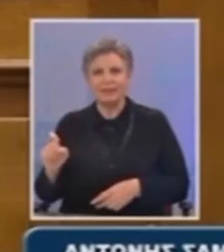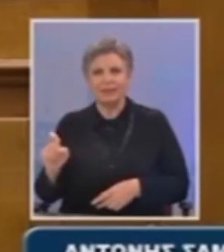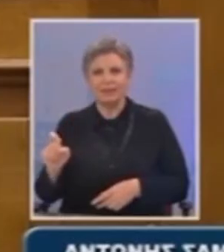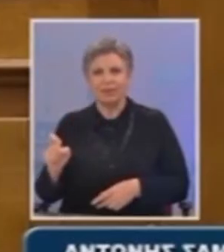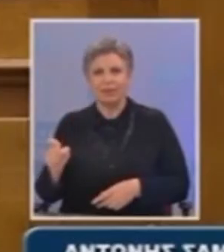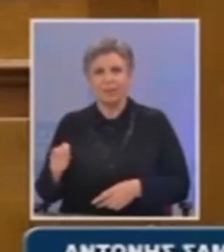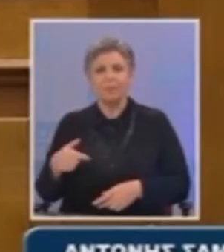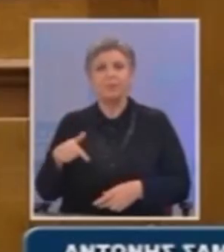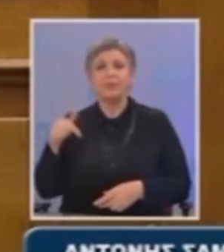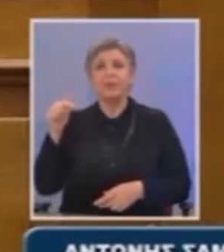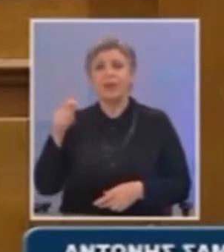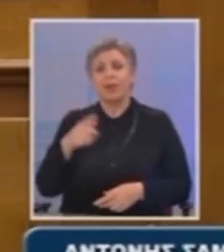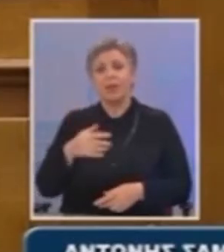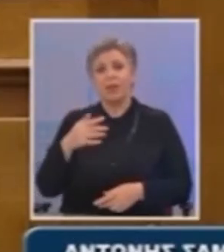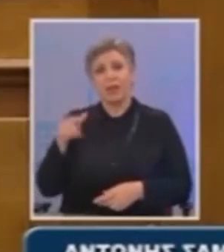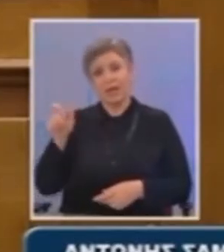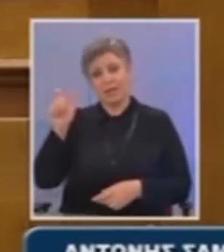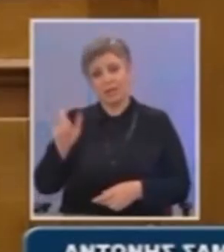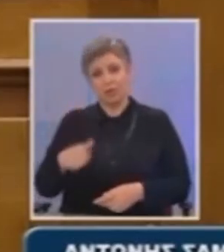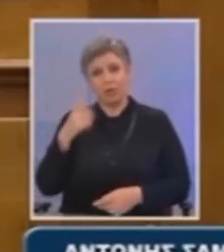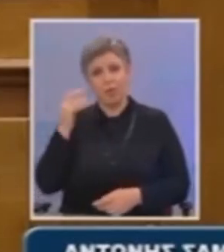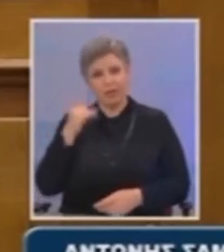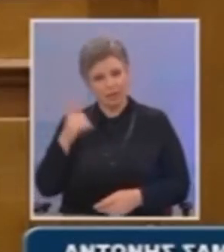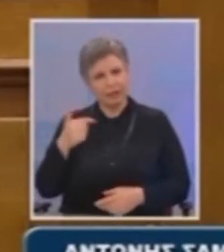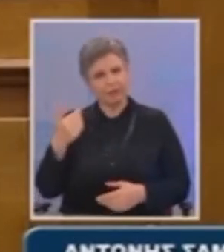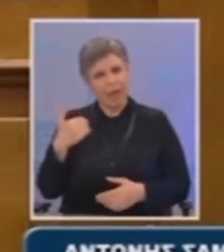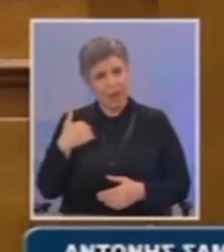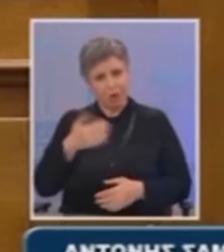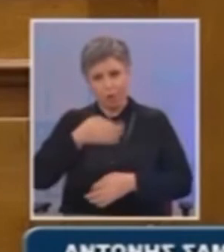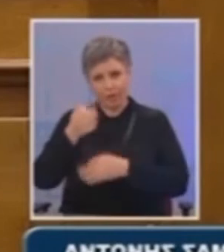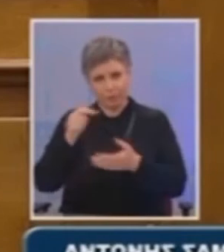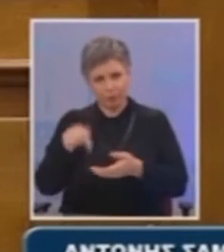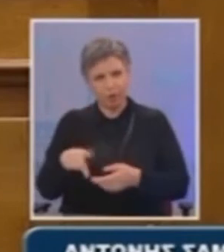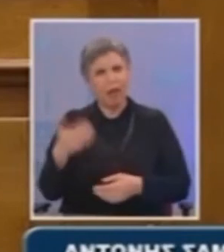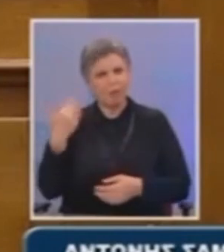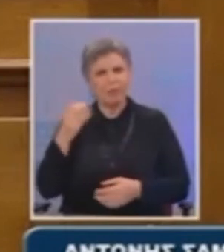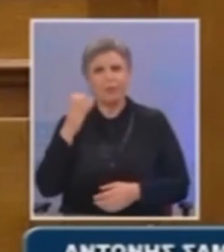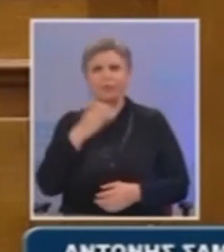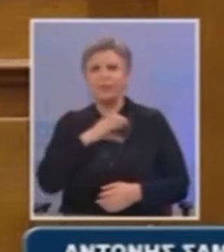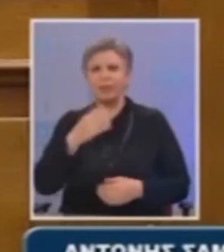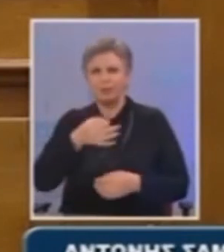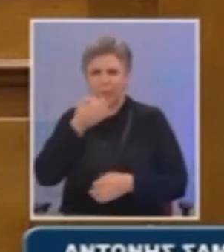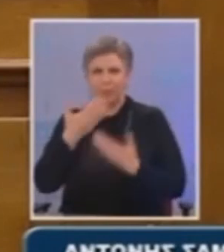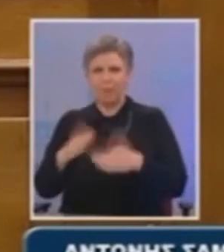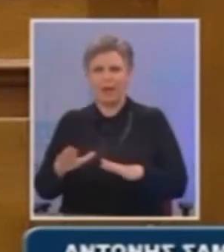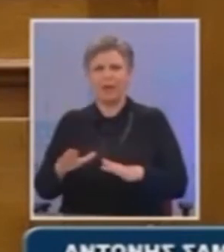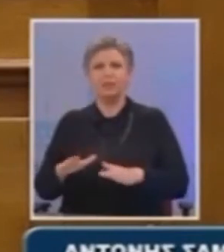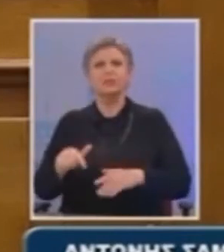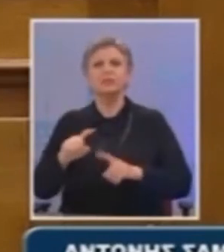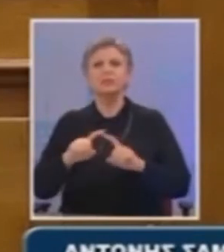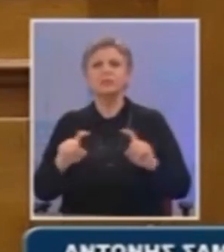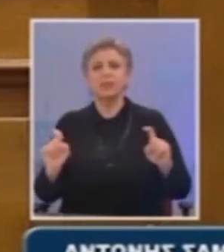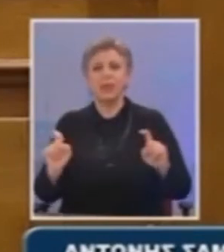Όταν για αυτό το χρέος που θα σας αποδείξω και εγώ αλλά και ο κ. Βενιζέλος νωρίτερα είναι γνωστό ότι